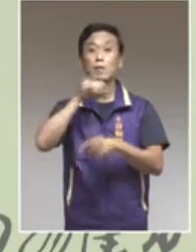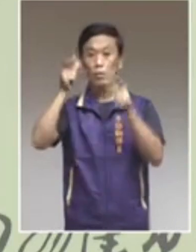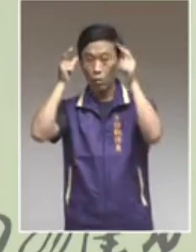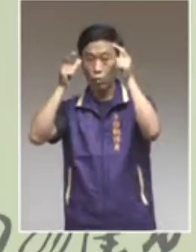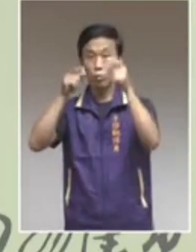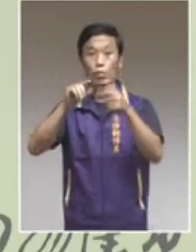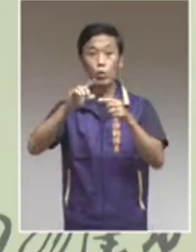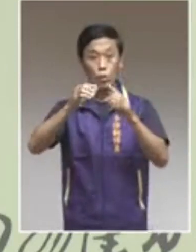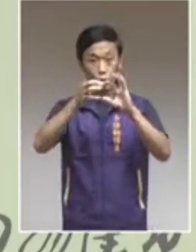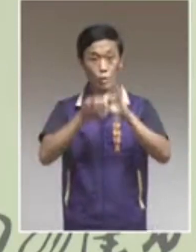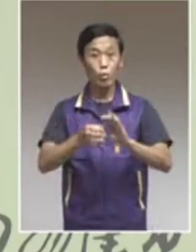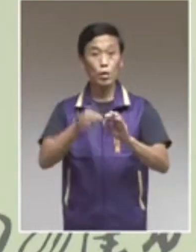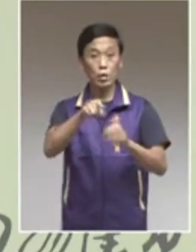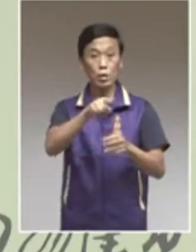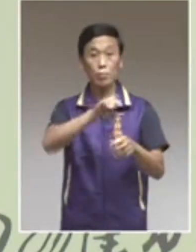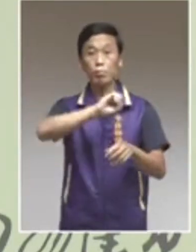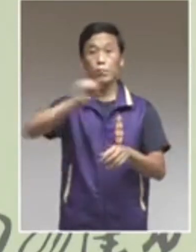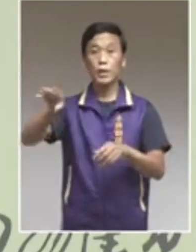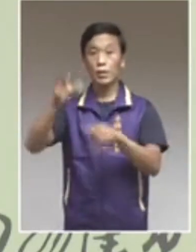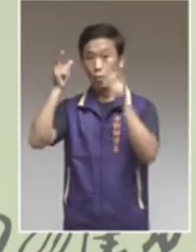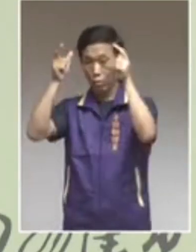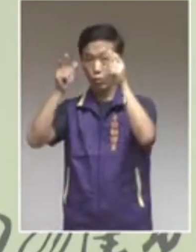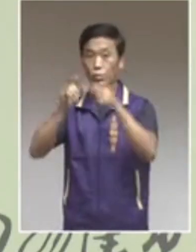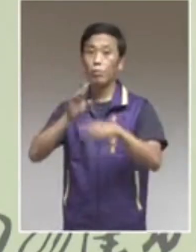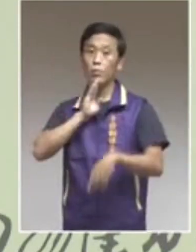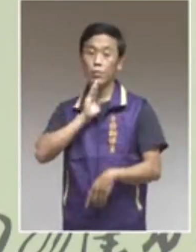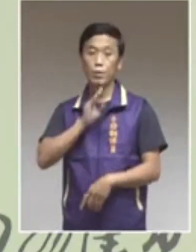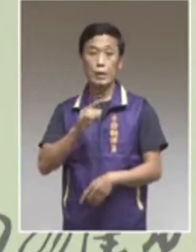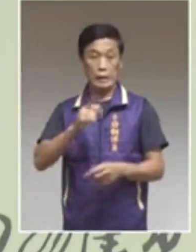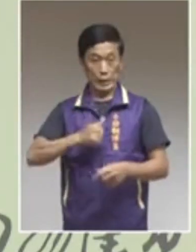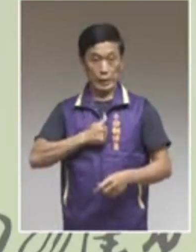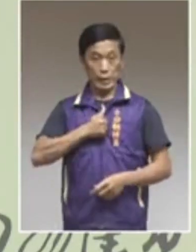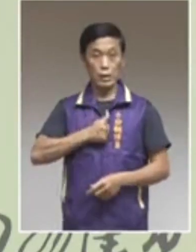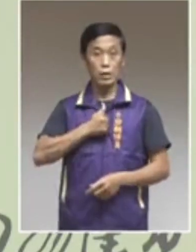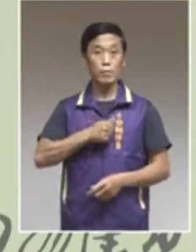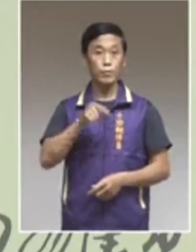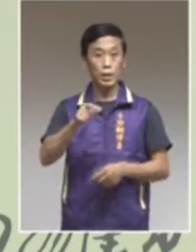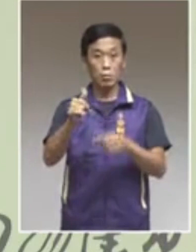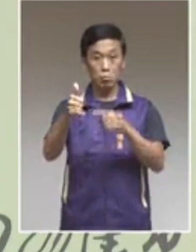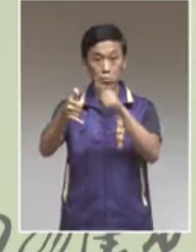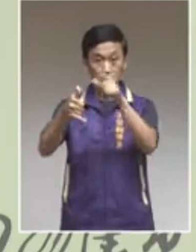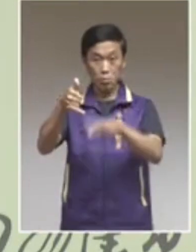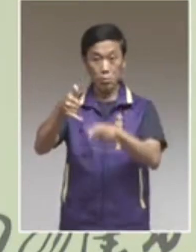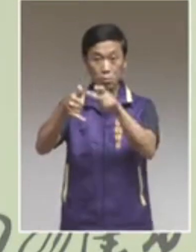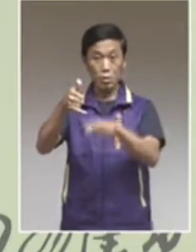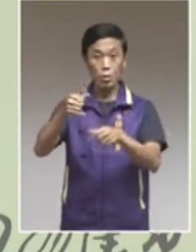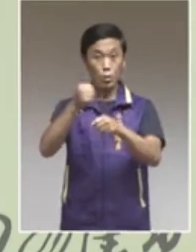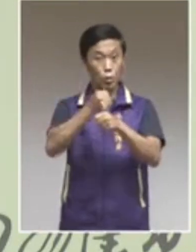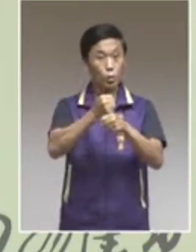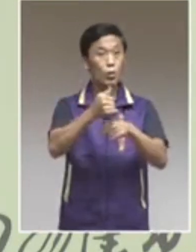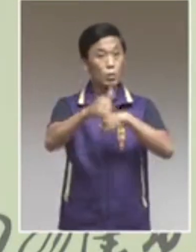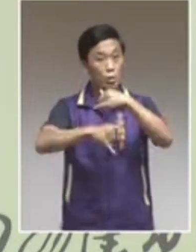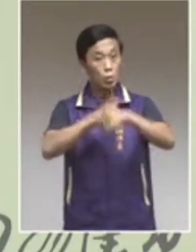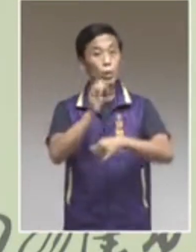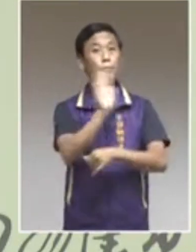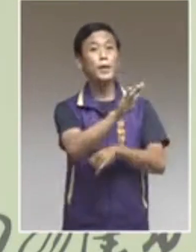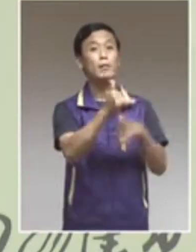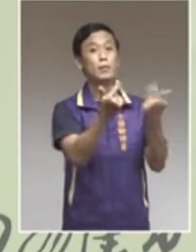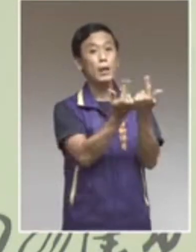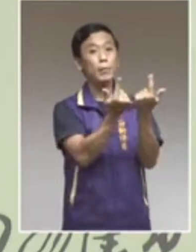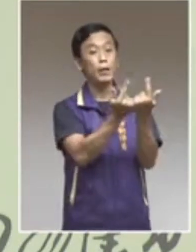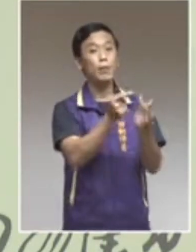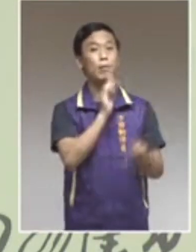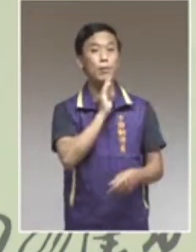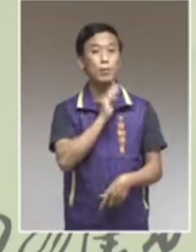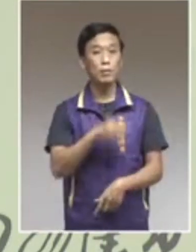以这个案子就会丢到高雄，那其实这个人他的工作生活其实都在台北，所以这个部